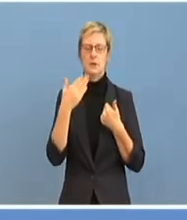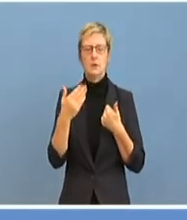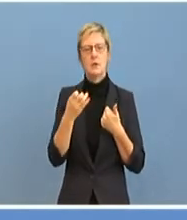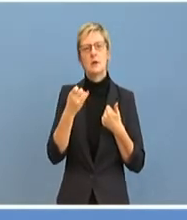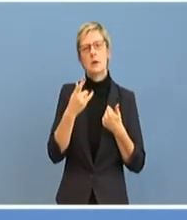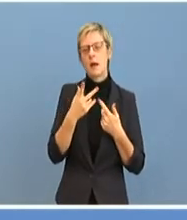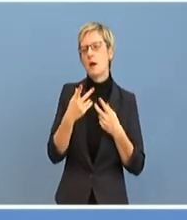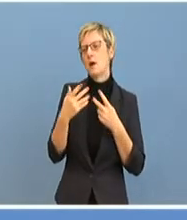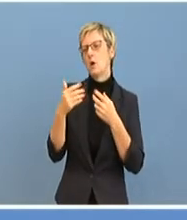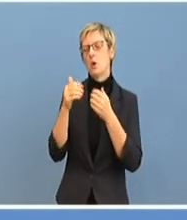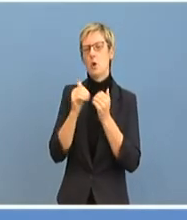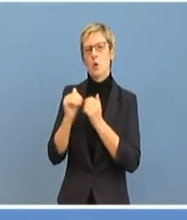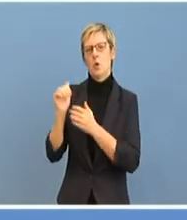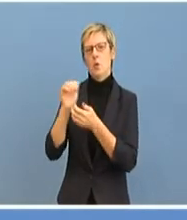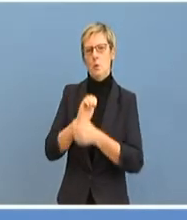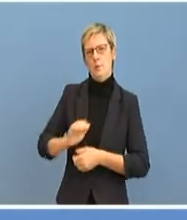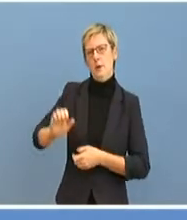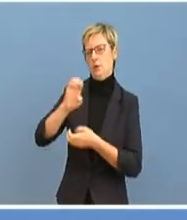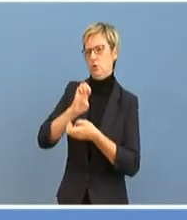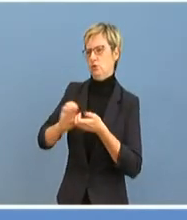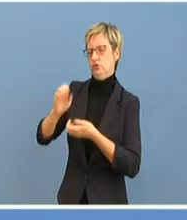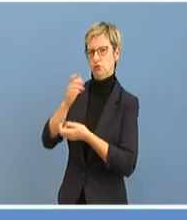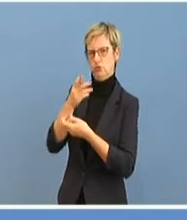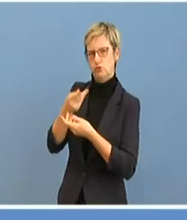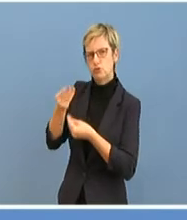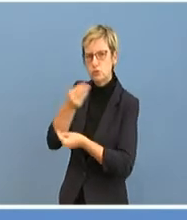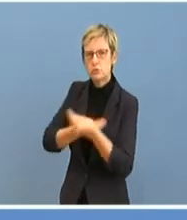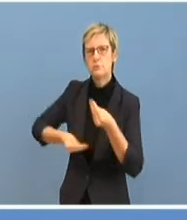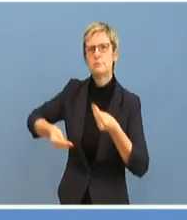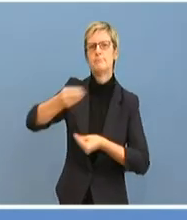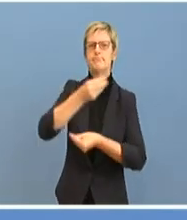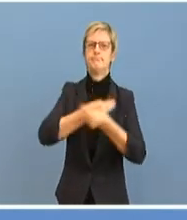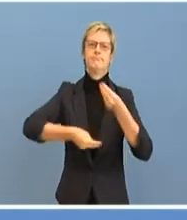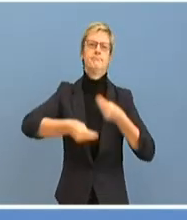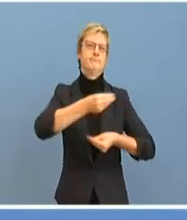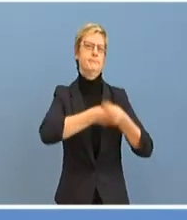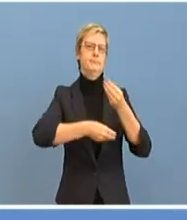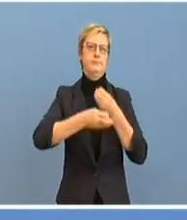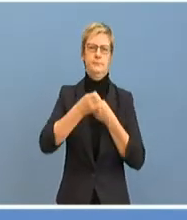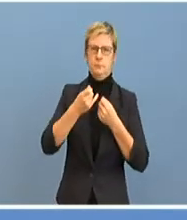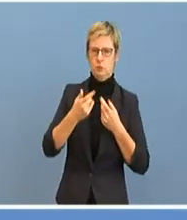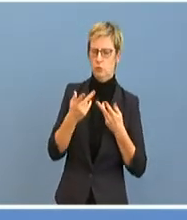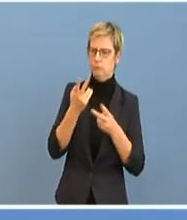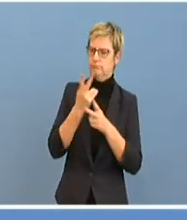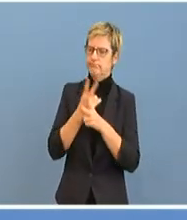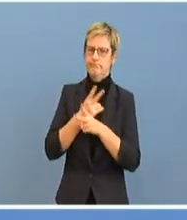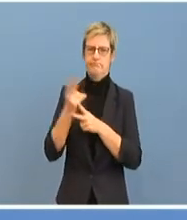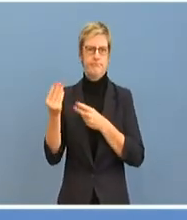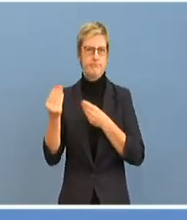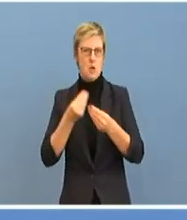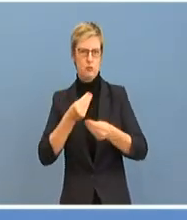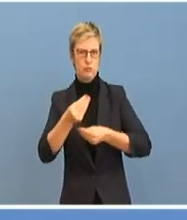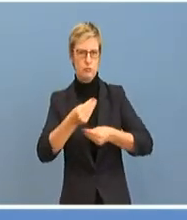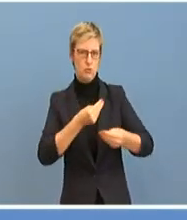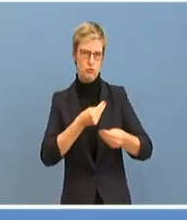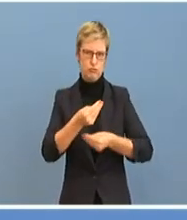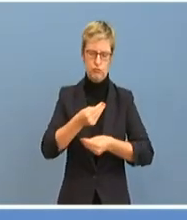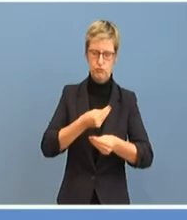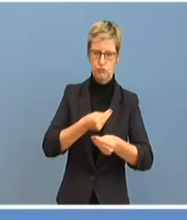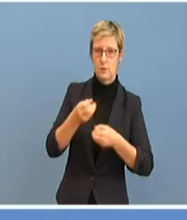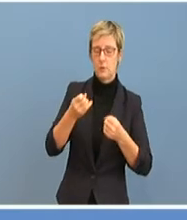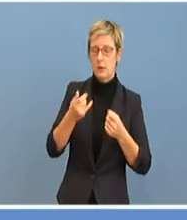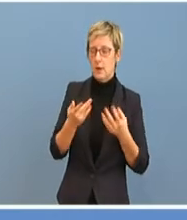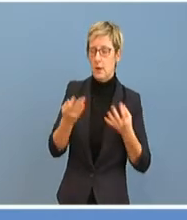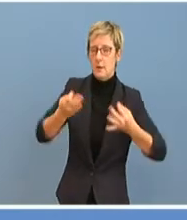allen europäischen Zusammenhängen sehr, sehr eng in der Zusammenarbeit mit unseren europäischen Partnern und können